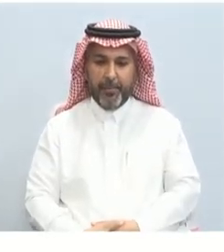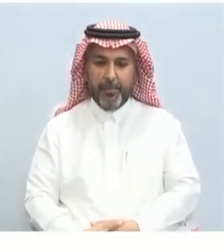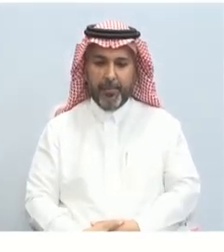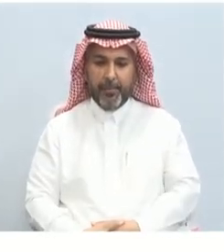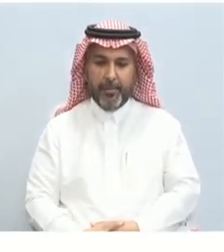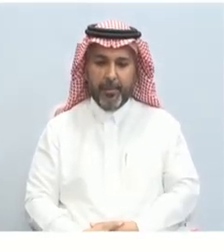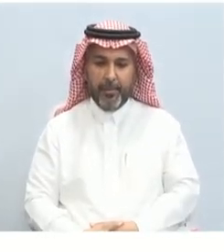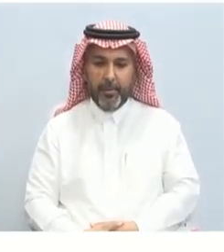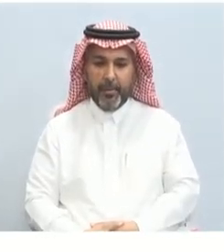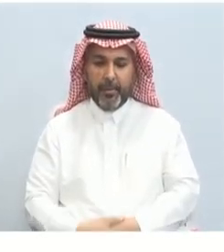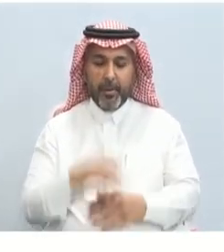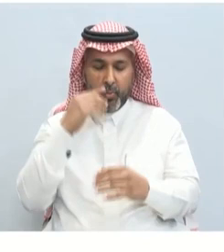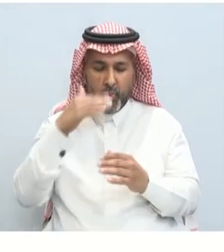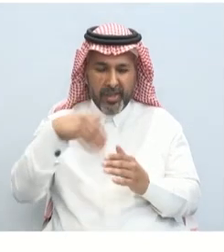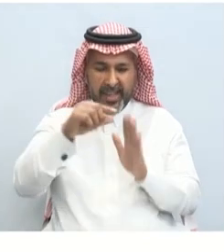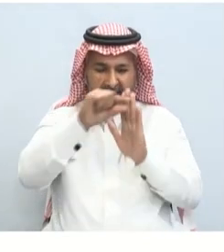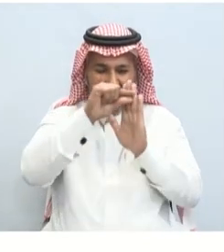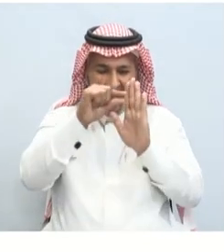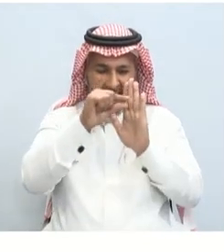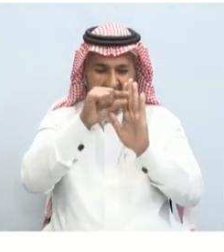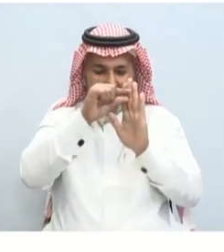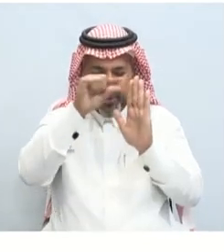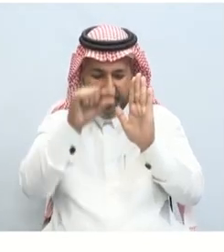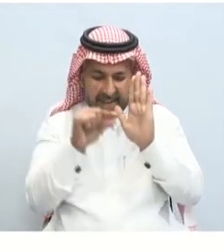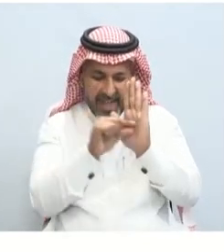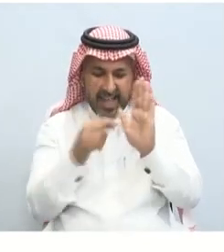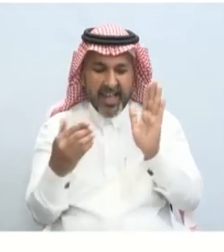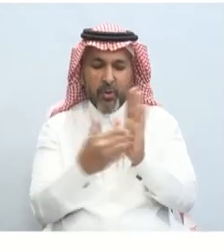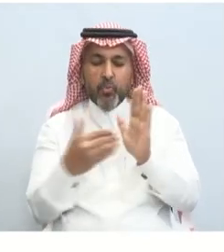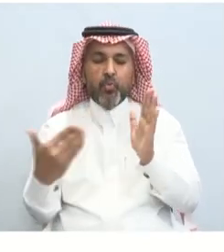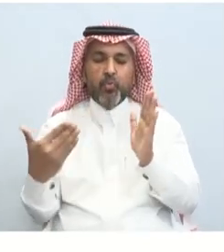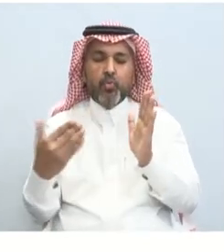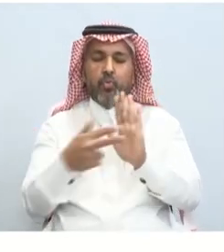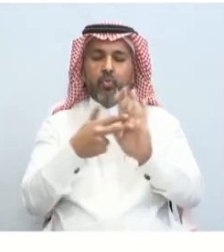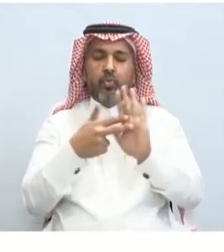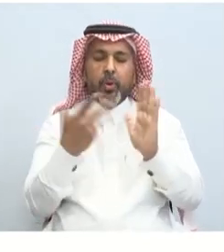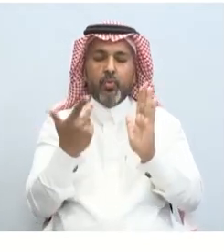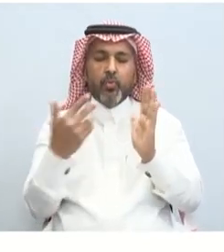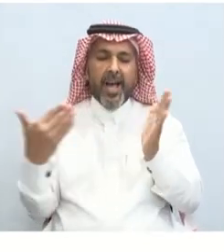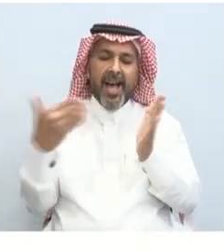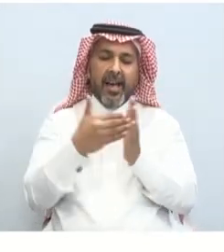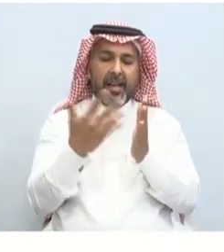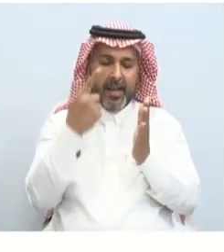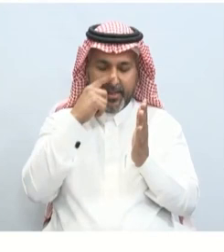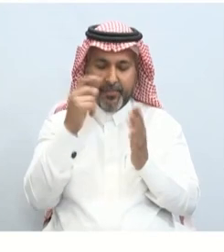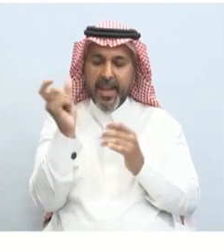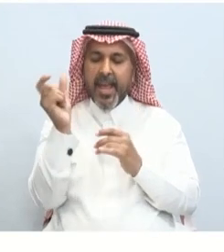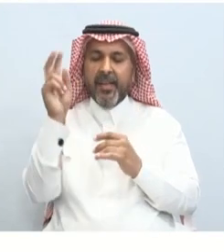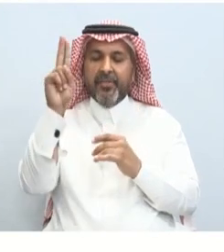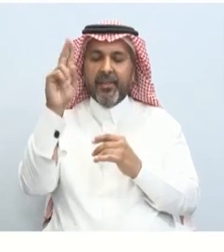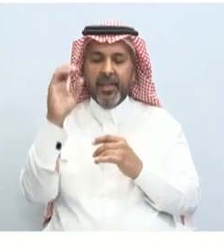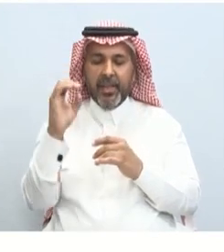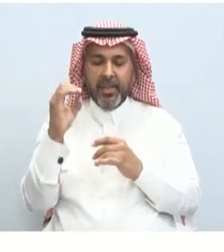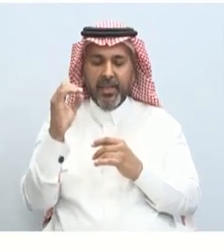الضروري من مقدمه او مقدمات الى نتيجه معينه وله استبدال استنباطي مباشر وغير مباشر وقلنا